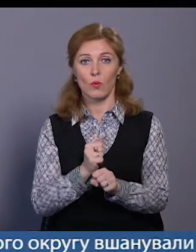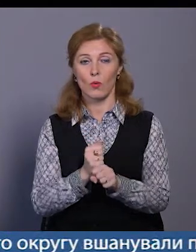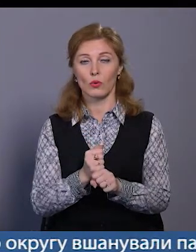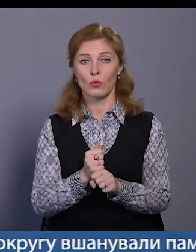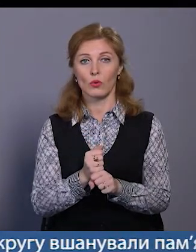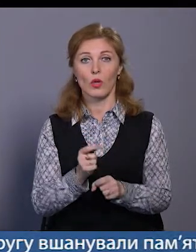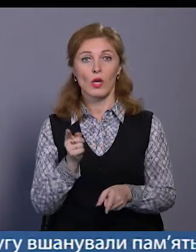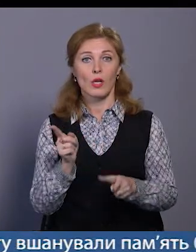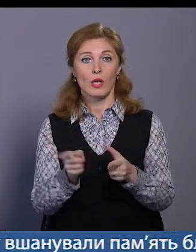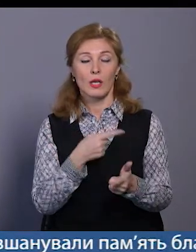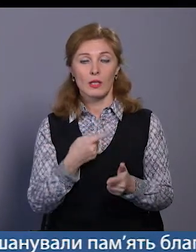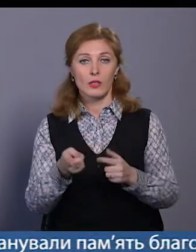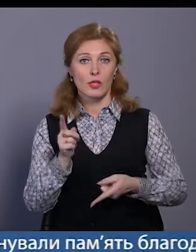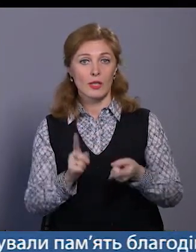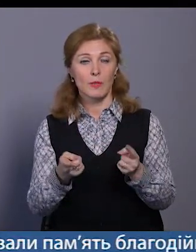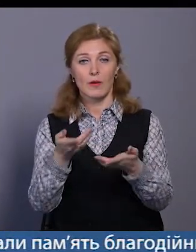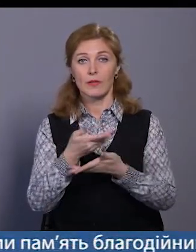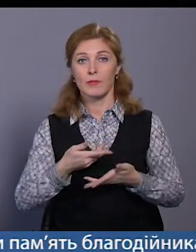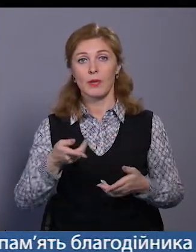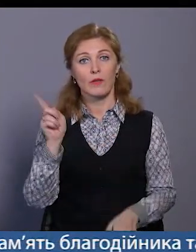чи насправді ми вміємо любити,